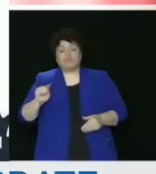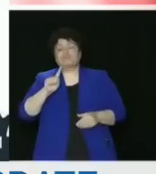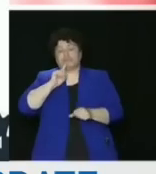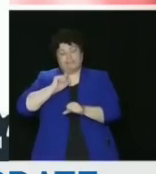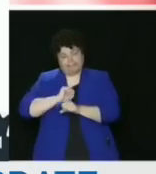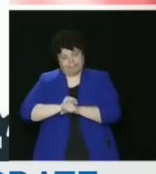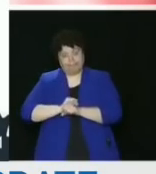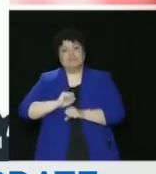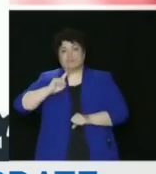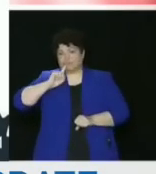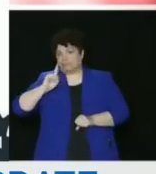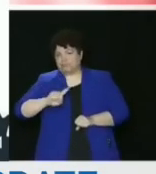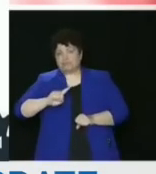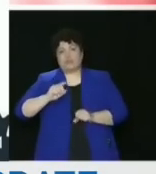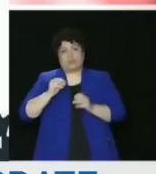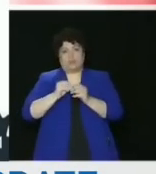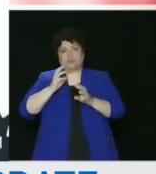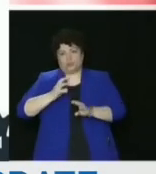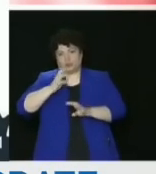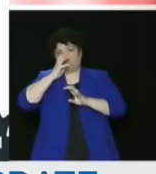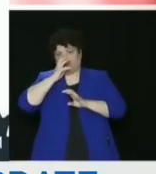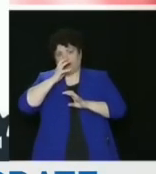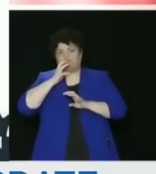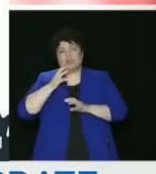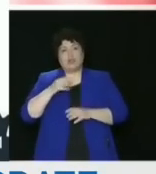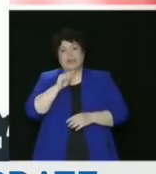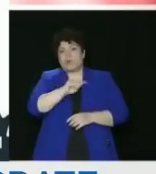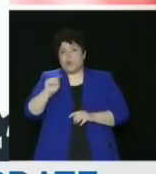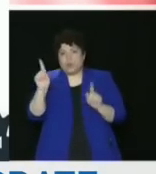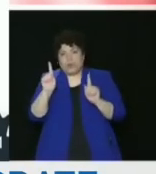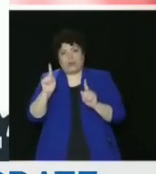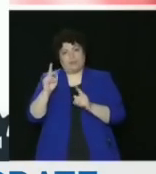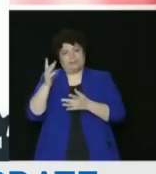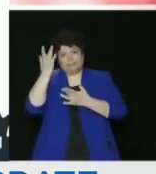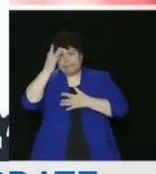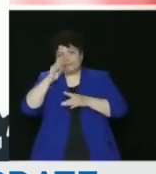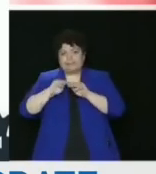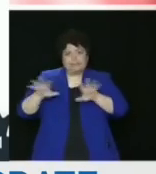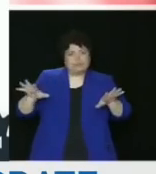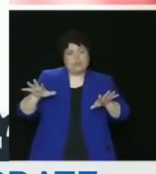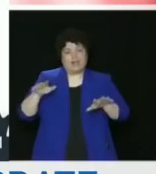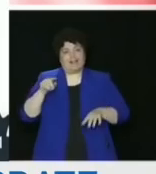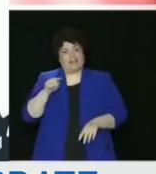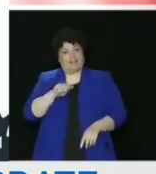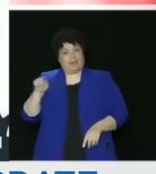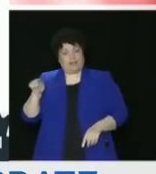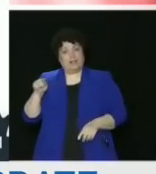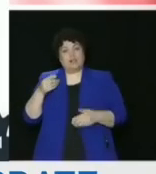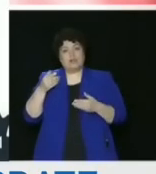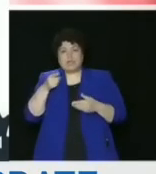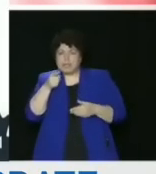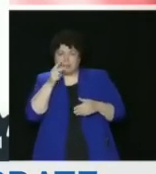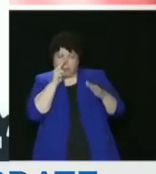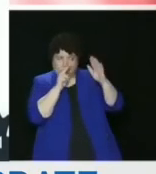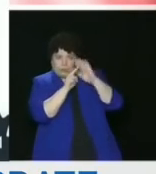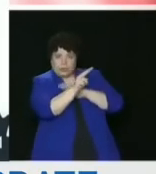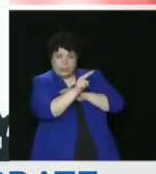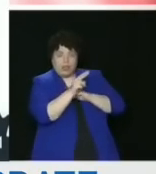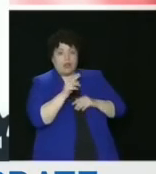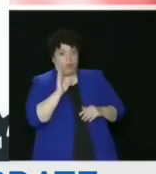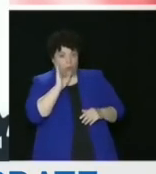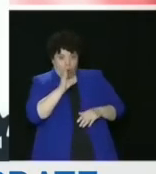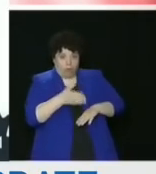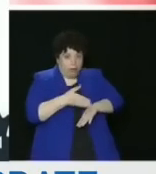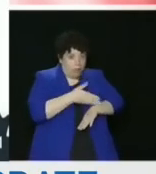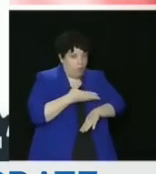les have mesures dans recently les régions enhanced fortement measures touchées, in le modèle heavily explore impacted areas, également the l'incidence model que ces also mesures explores the pourraient avoir impact these selon que measures les might mesures